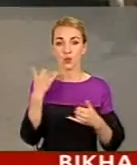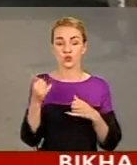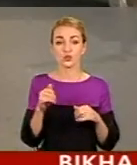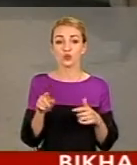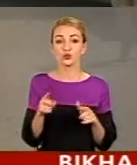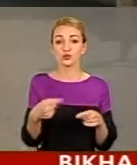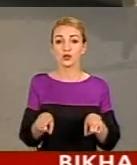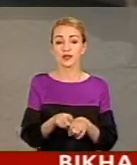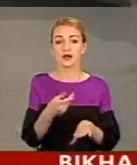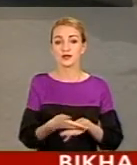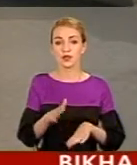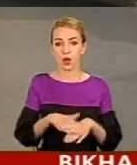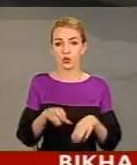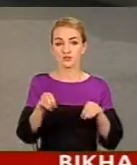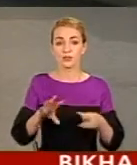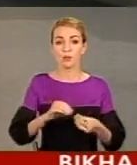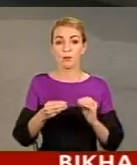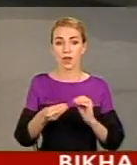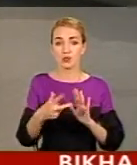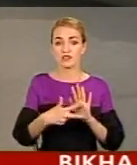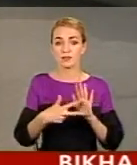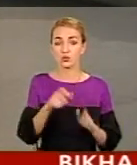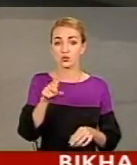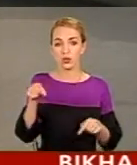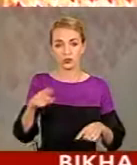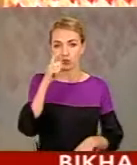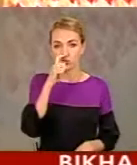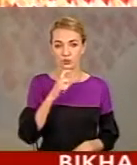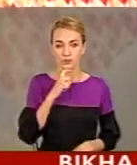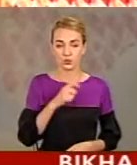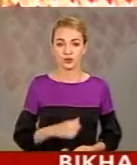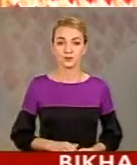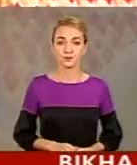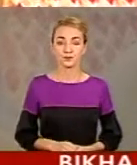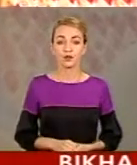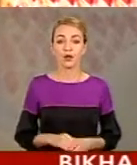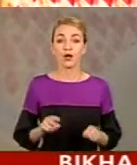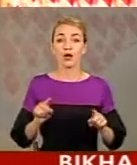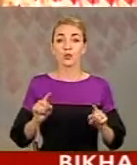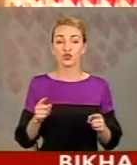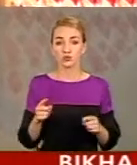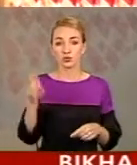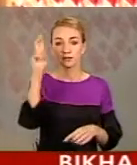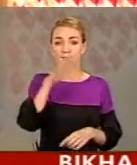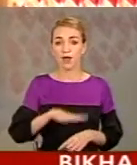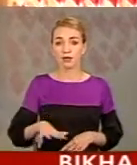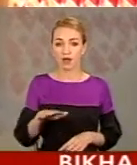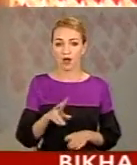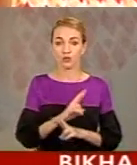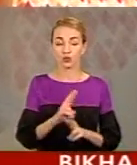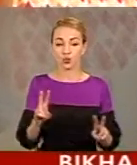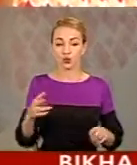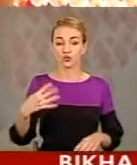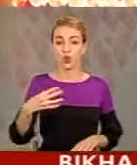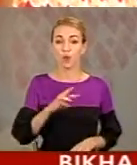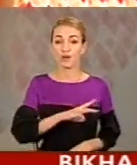так складно розв'язати проблему 80 людей, тут не розуміють. А чому країна, в которой